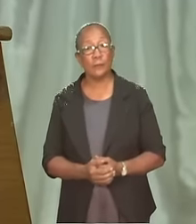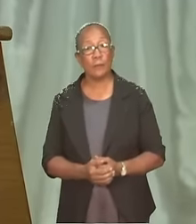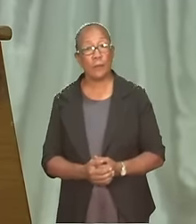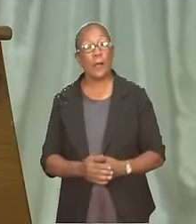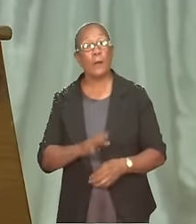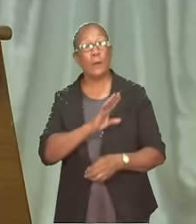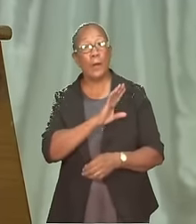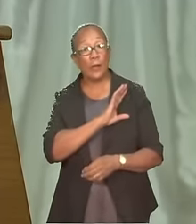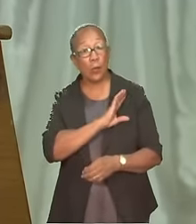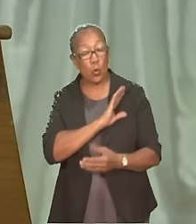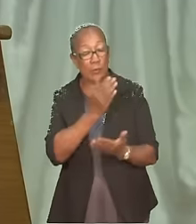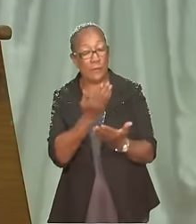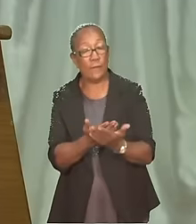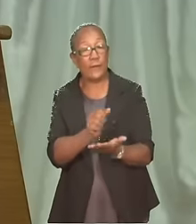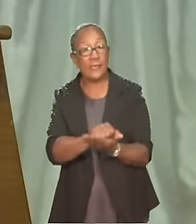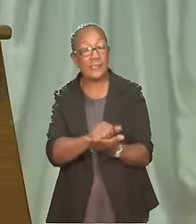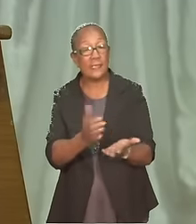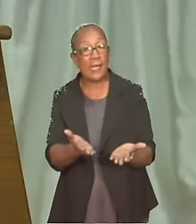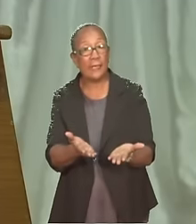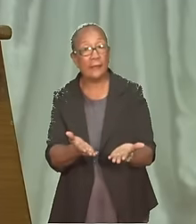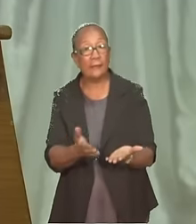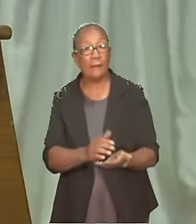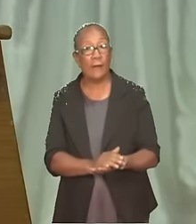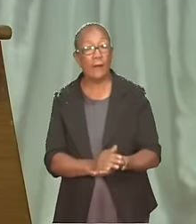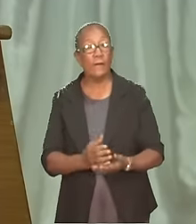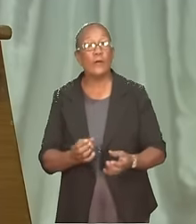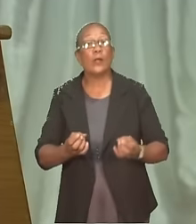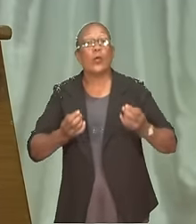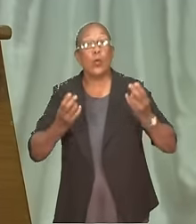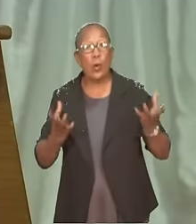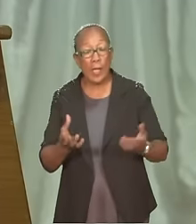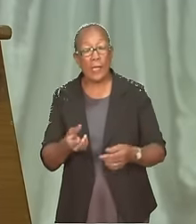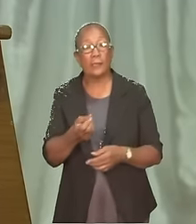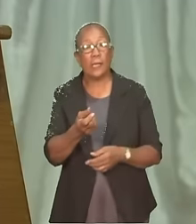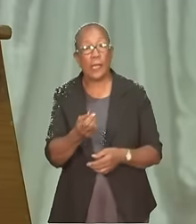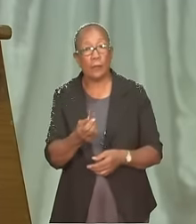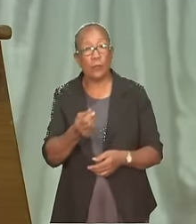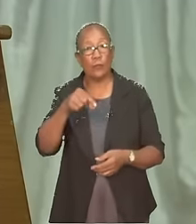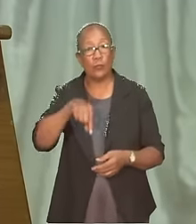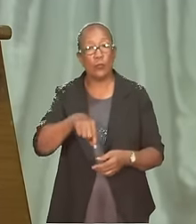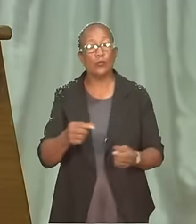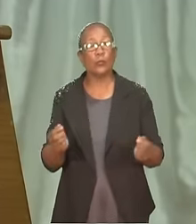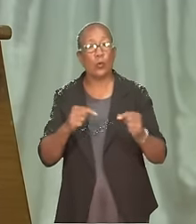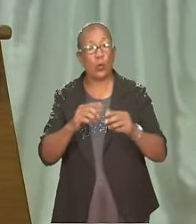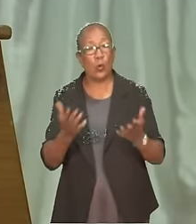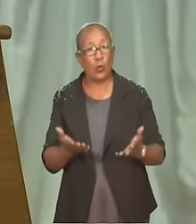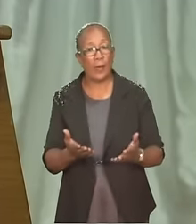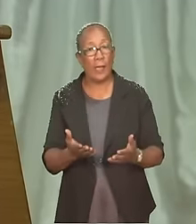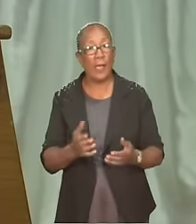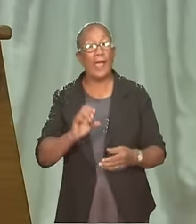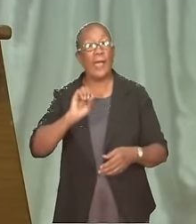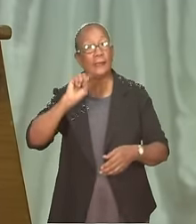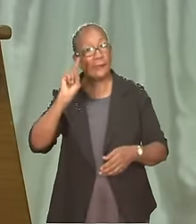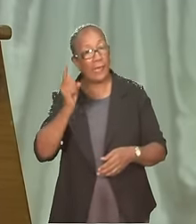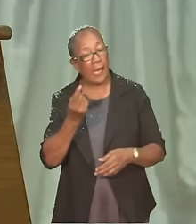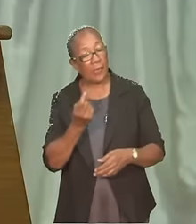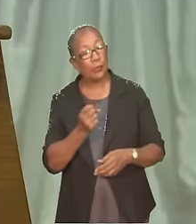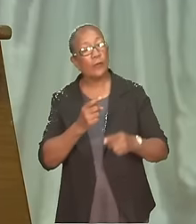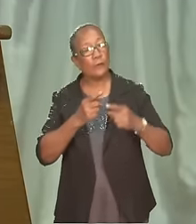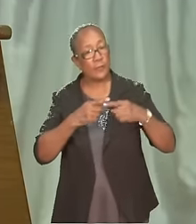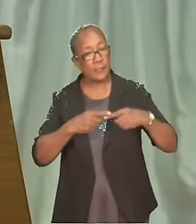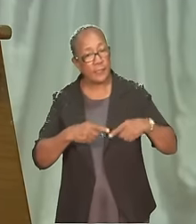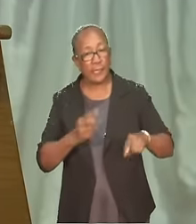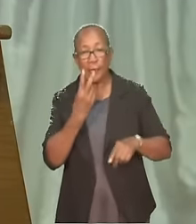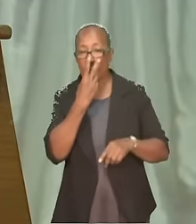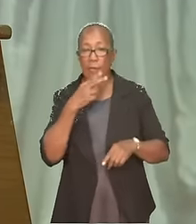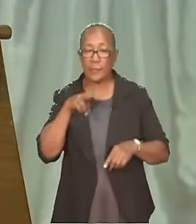maar ook die vaststelling van hoe het tarief uiteindelijk komt. En daar kunnen er verschillen van inzichten zijn, daar